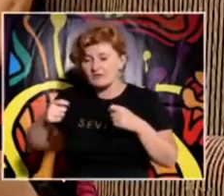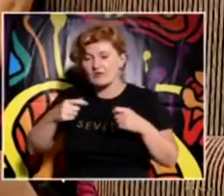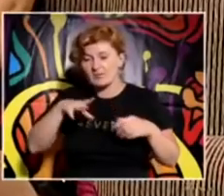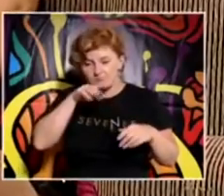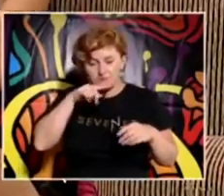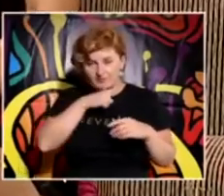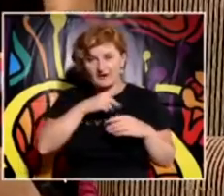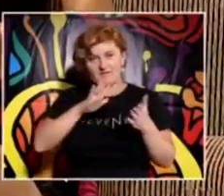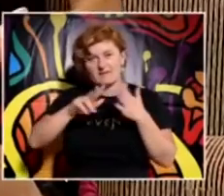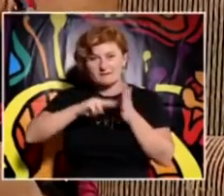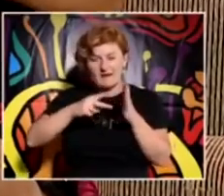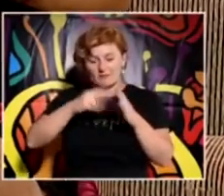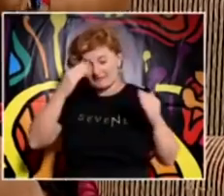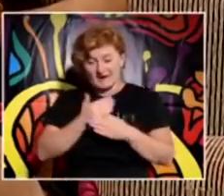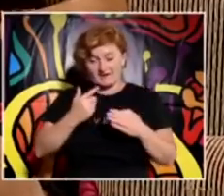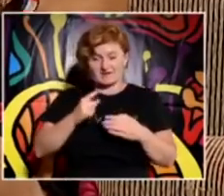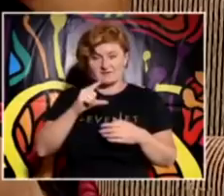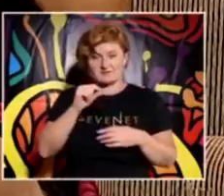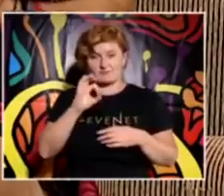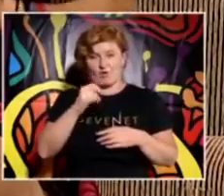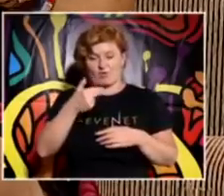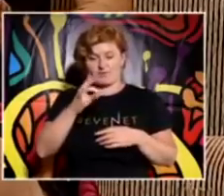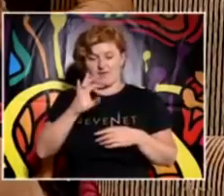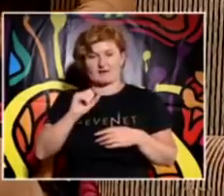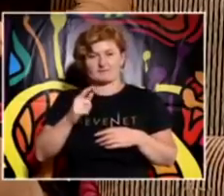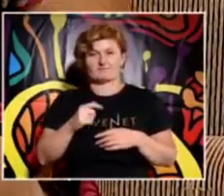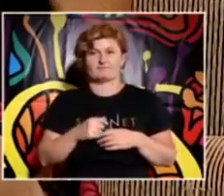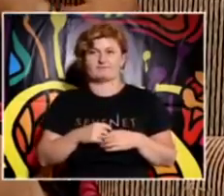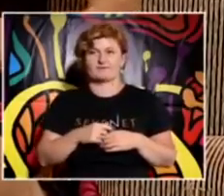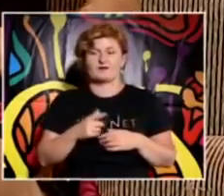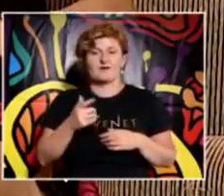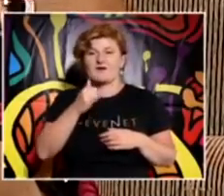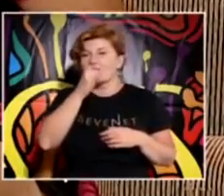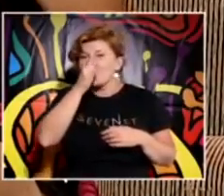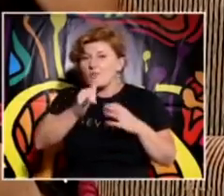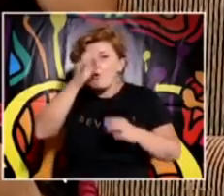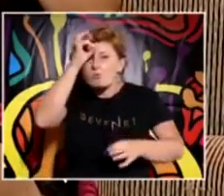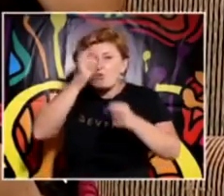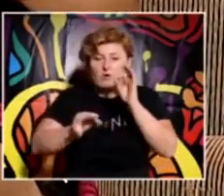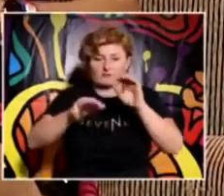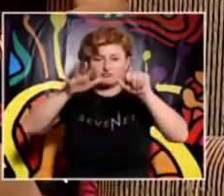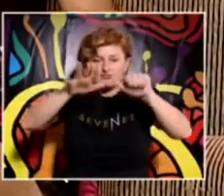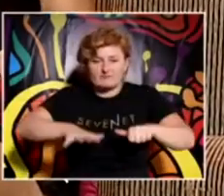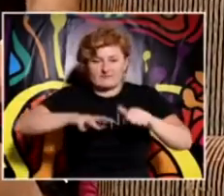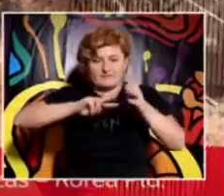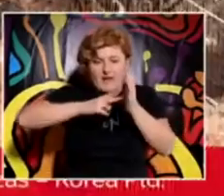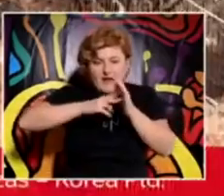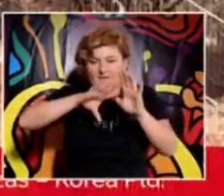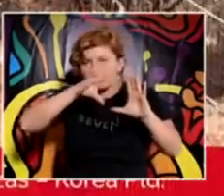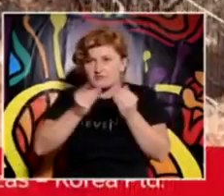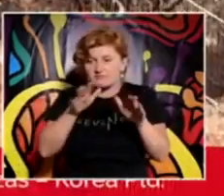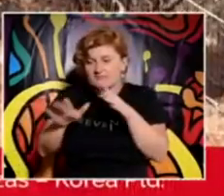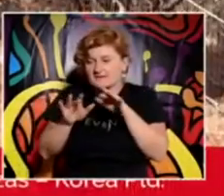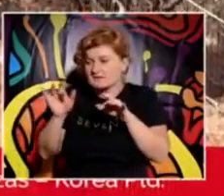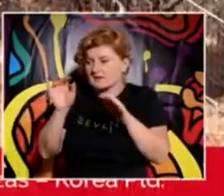najbardziej. Tak naprawdę nie da się zaplanować 6 miesięcy, wszystkich hoteli pobukować, wszystkich miejscówek, bo